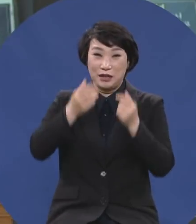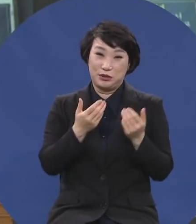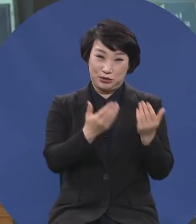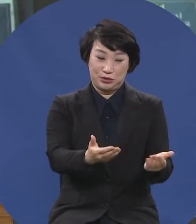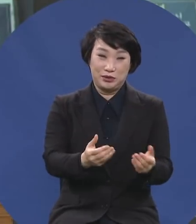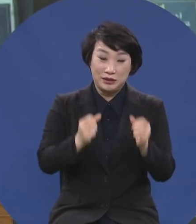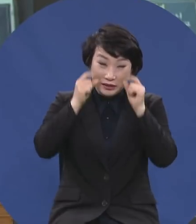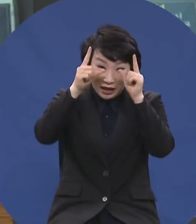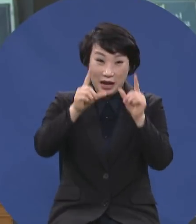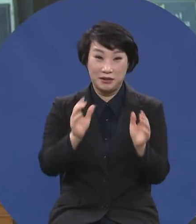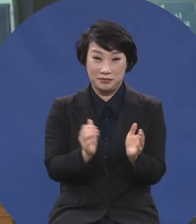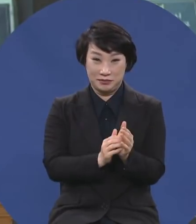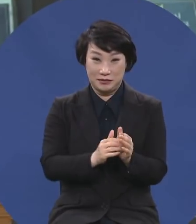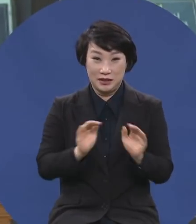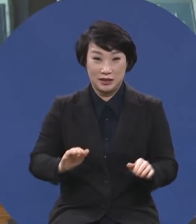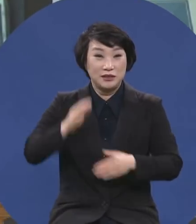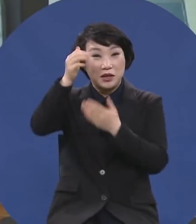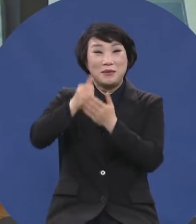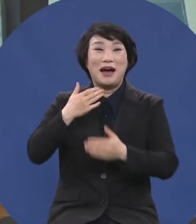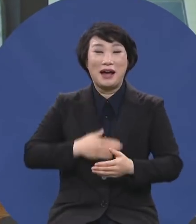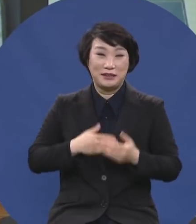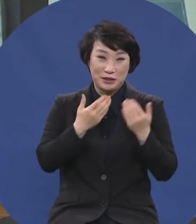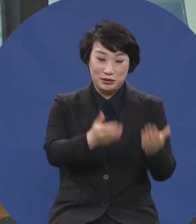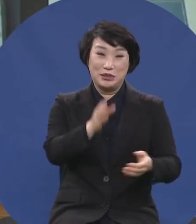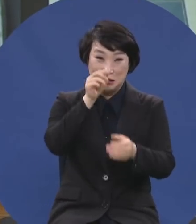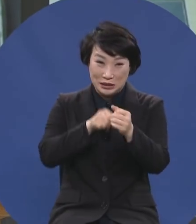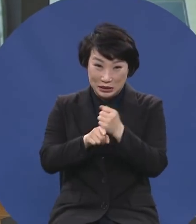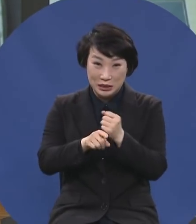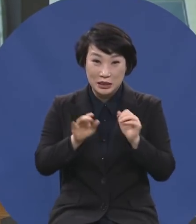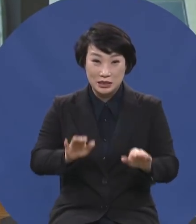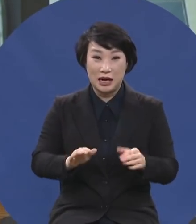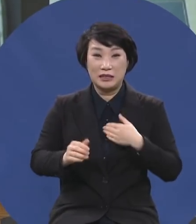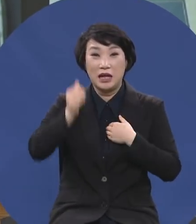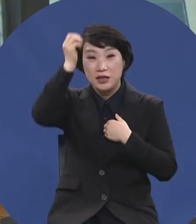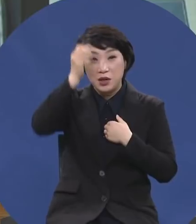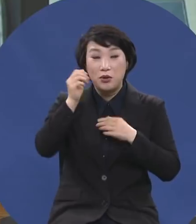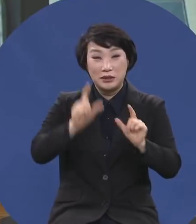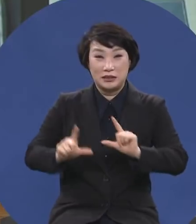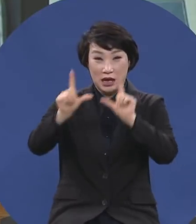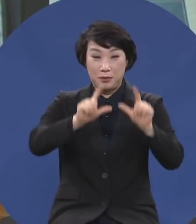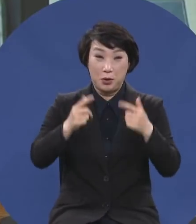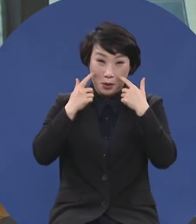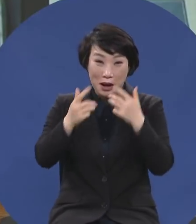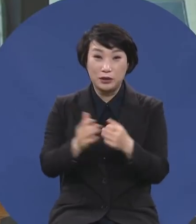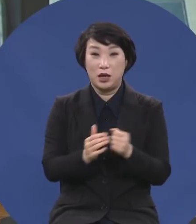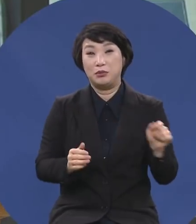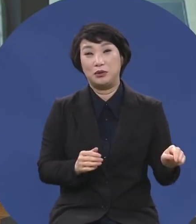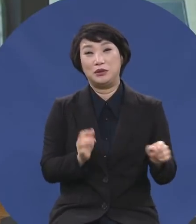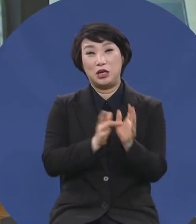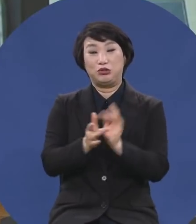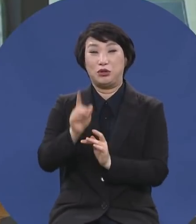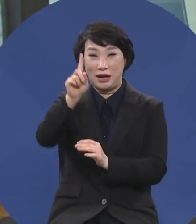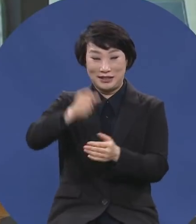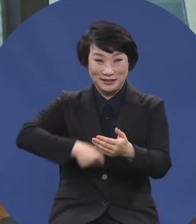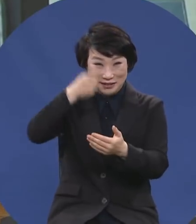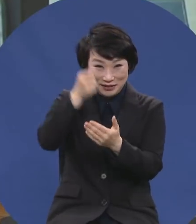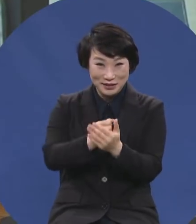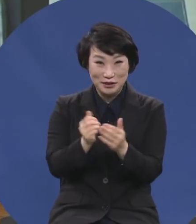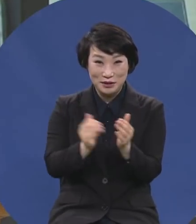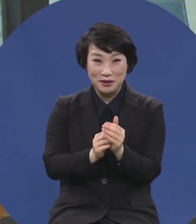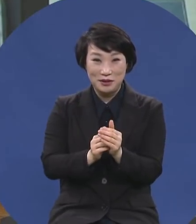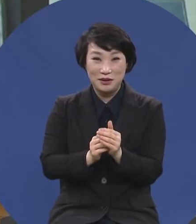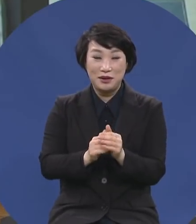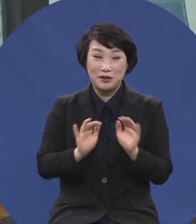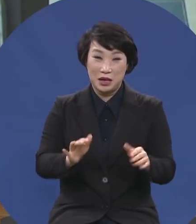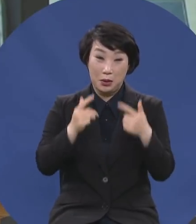하는 깨달음이요, 성령이 알게 하는 진리요, 내 영혼의 삶이 확실하기 때문에